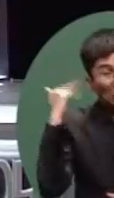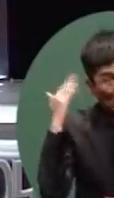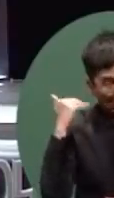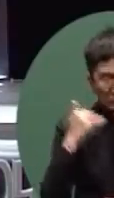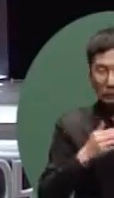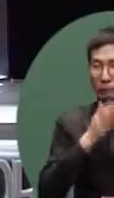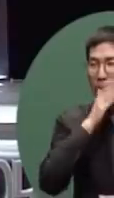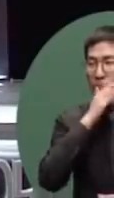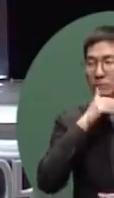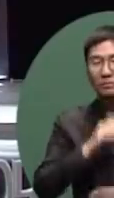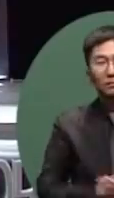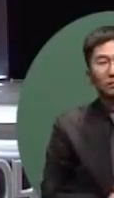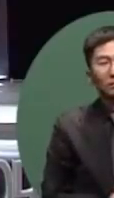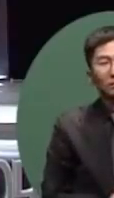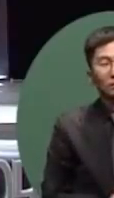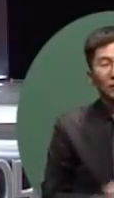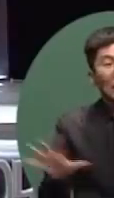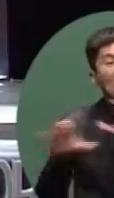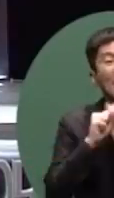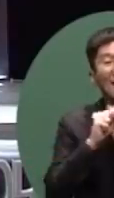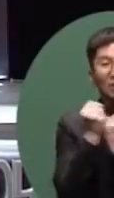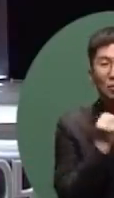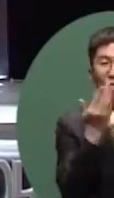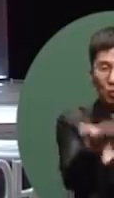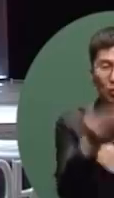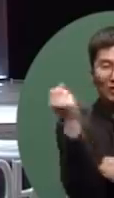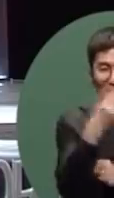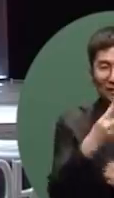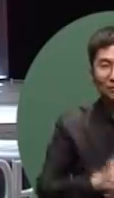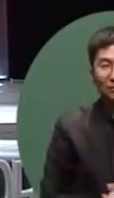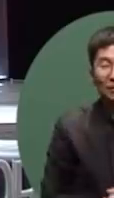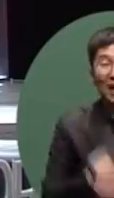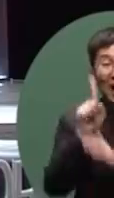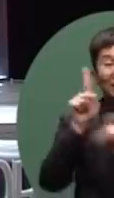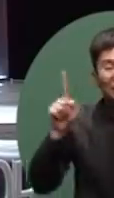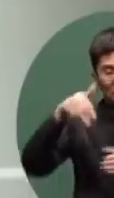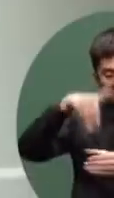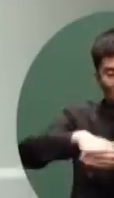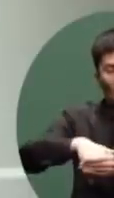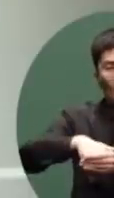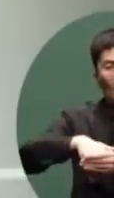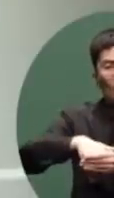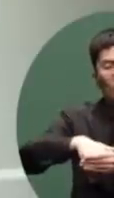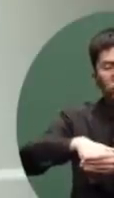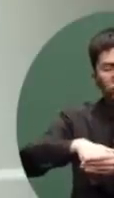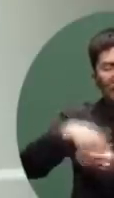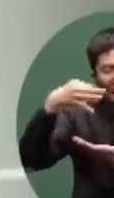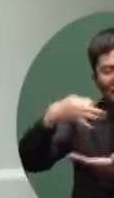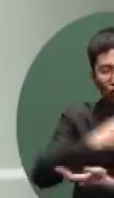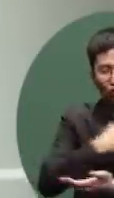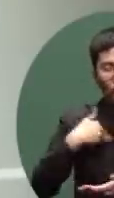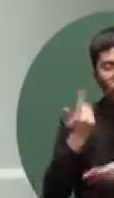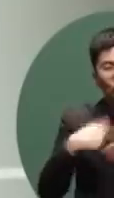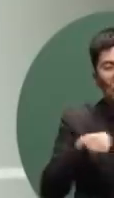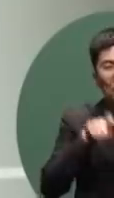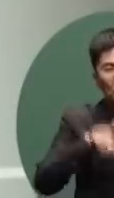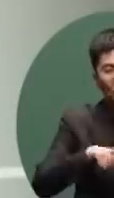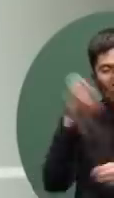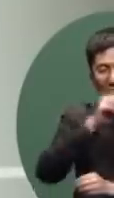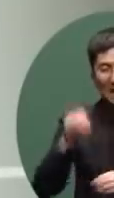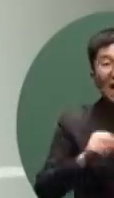네. 제가 드린 말씀 요약하면 1인 1표가 가능하도록 네. 비례대표 제도도 좀